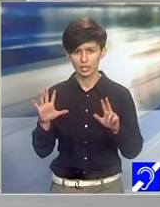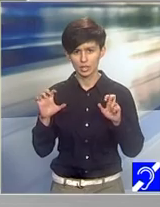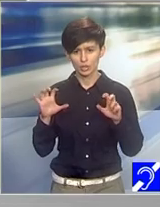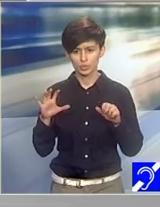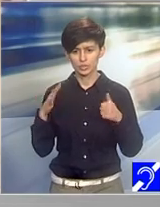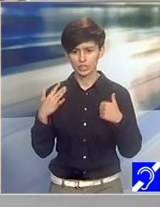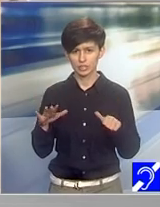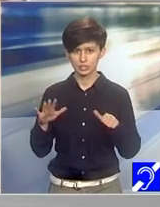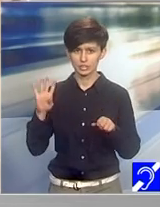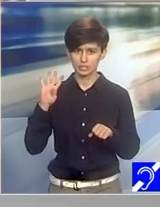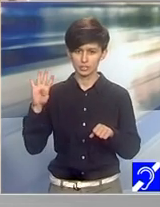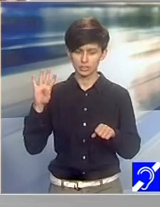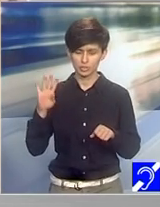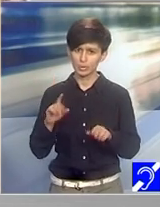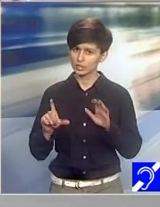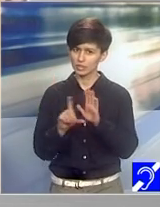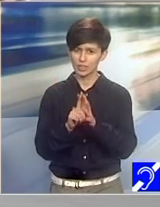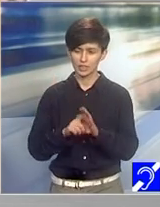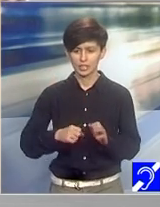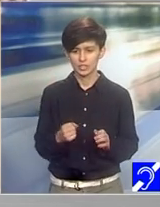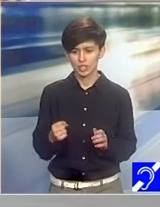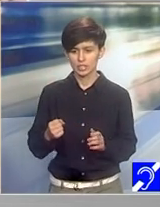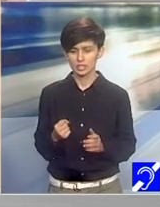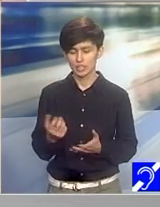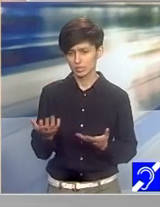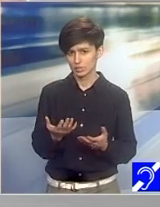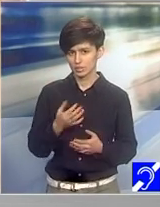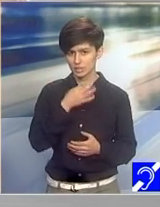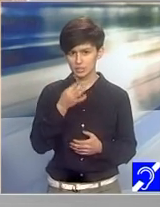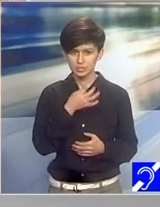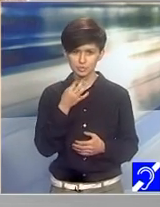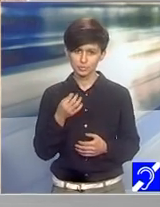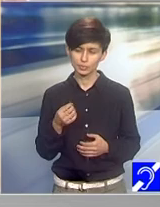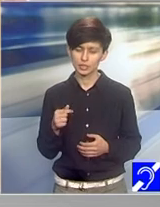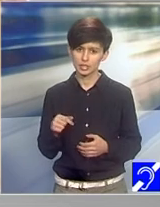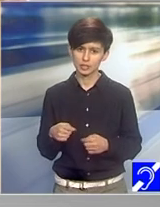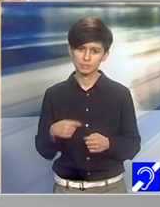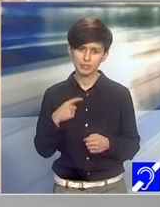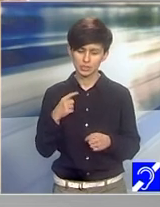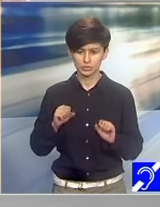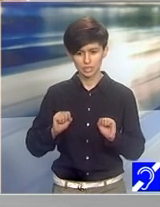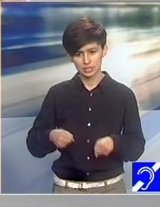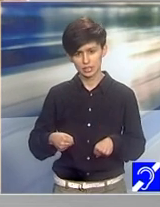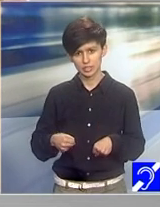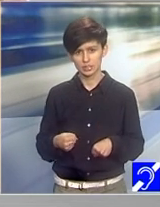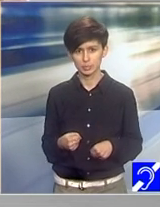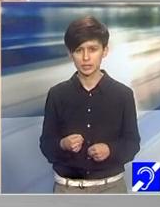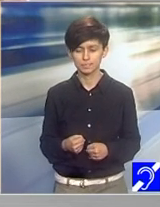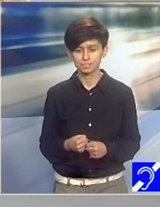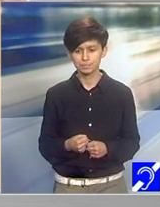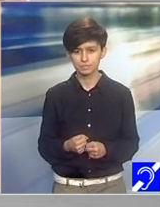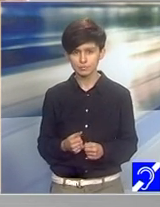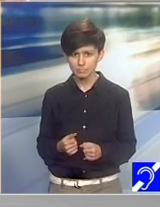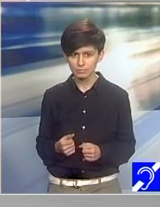1864 la legea rurală în care spune iată, sunteți stăpâni pe brațele voastre, sunteți